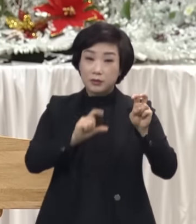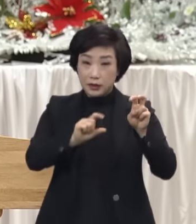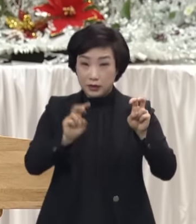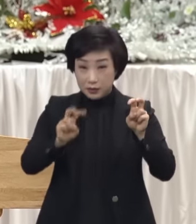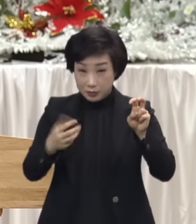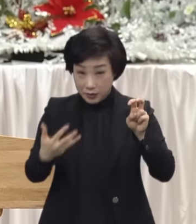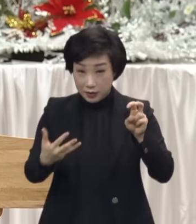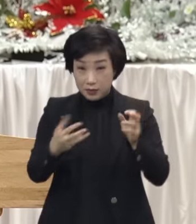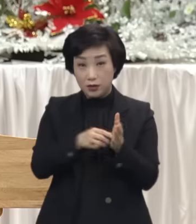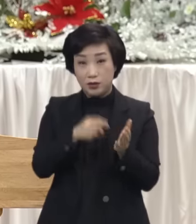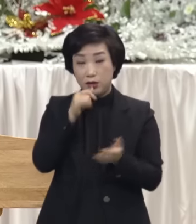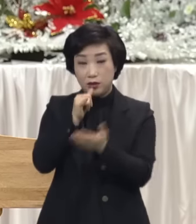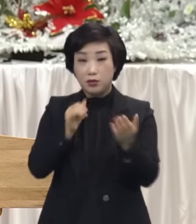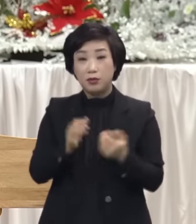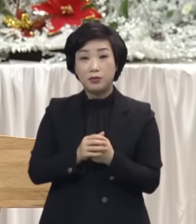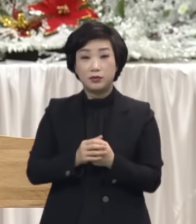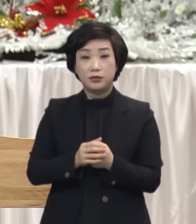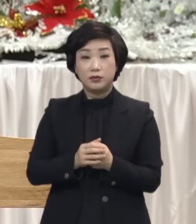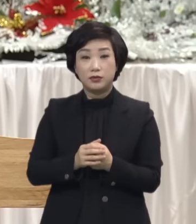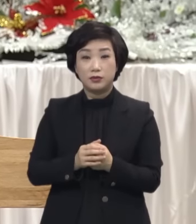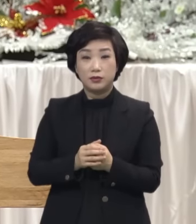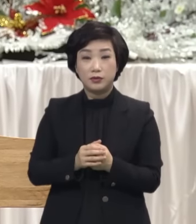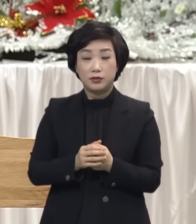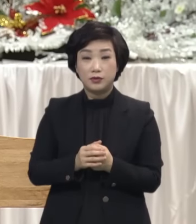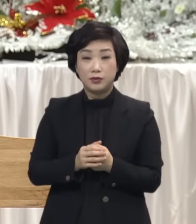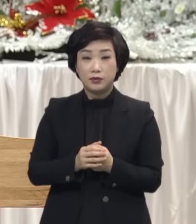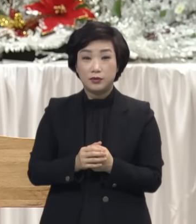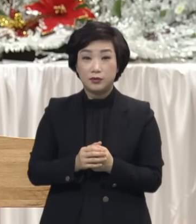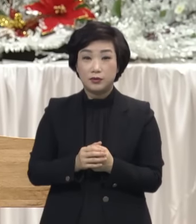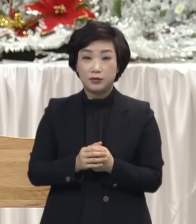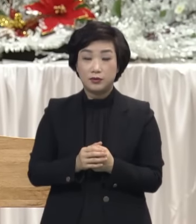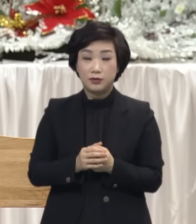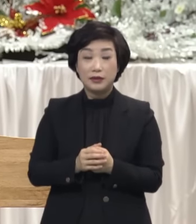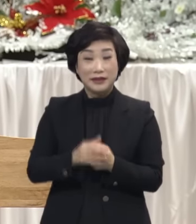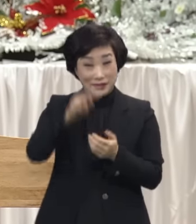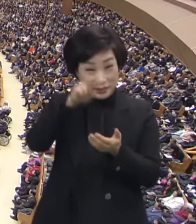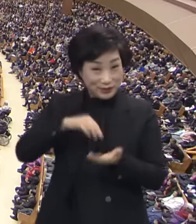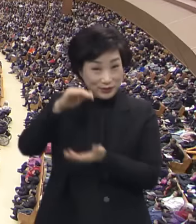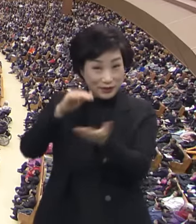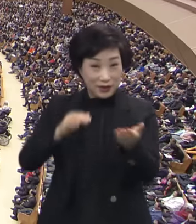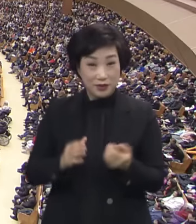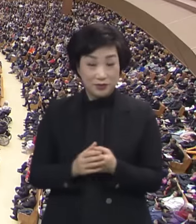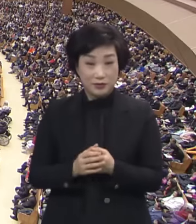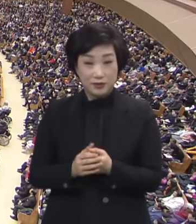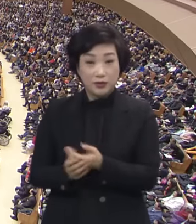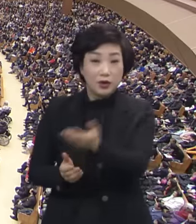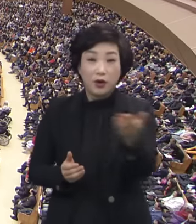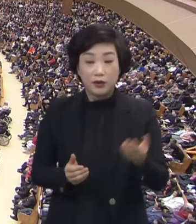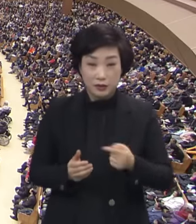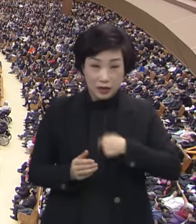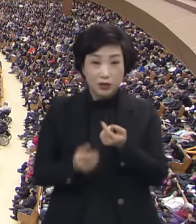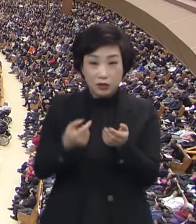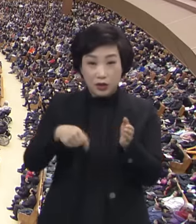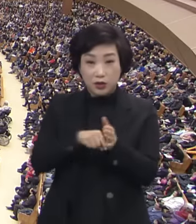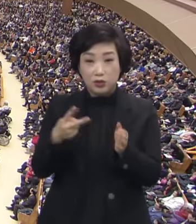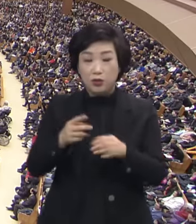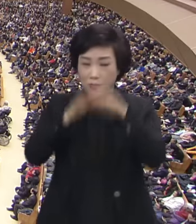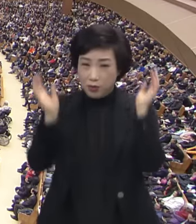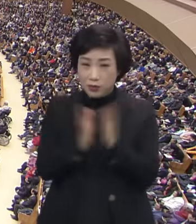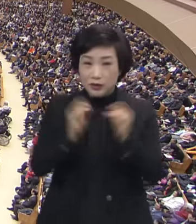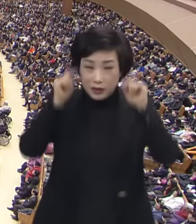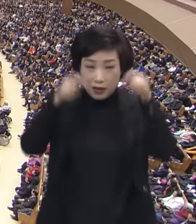28절에도 뭐라고 되어 있느냐 한번 읽어봐. 너희는 자기를 위하여 또는 온